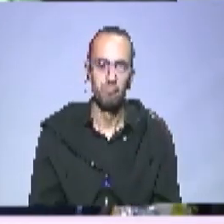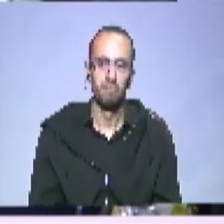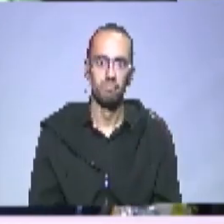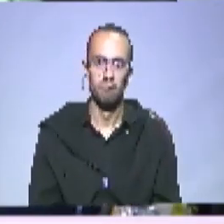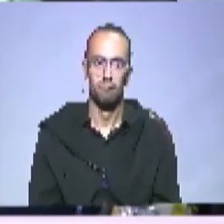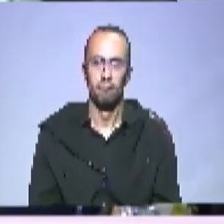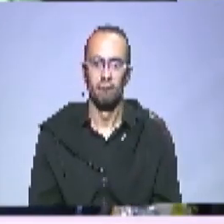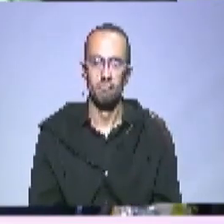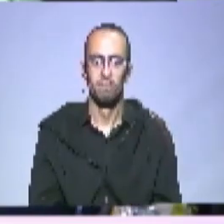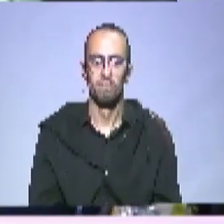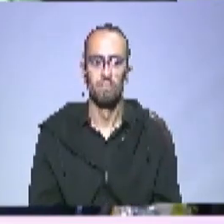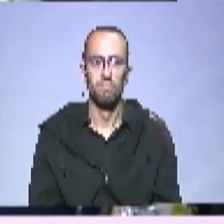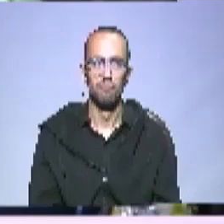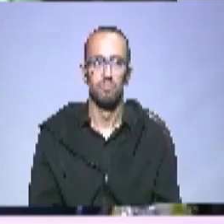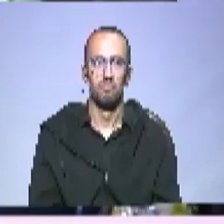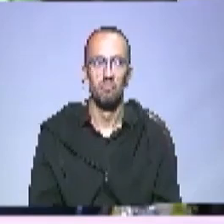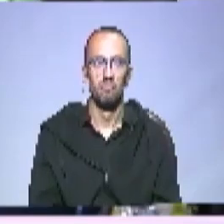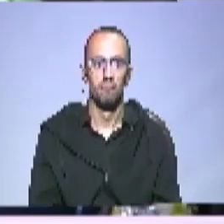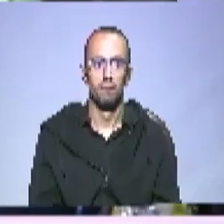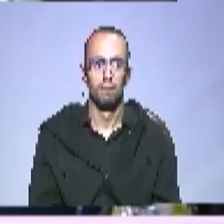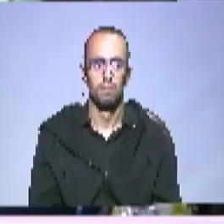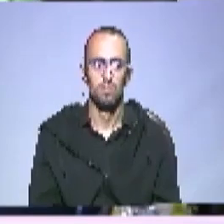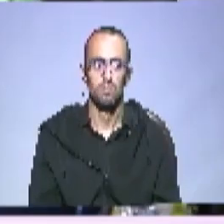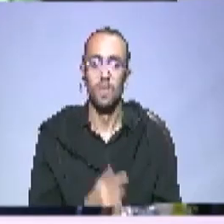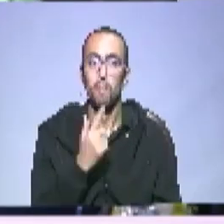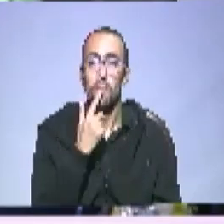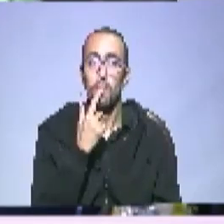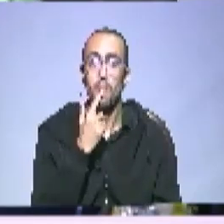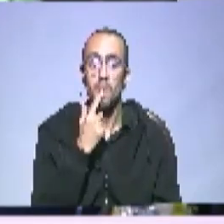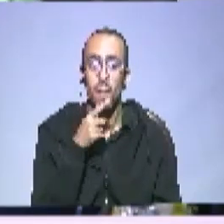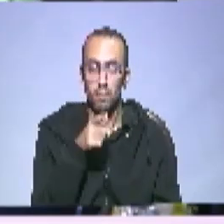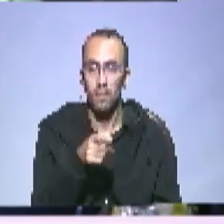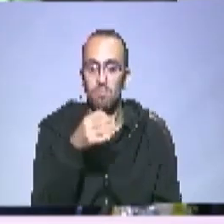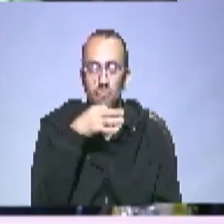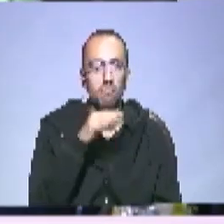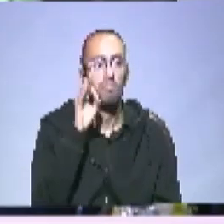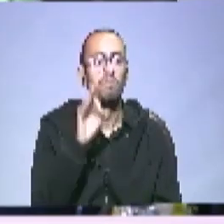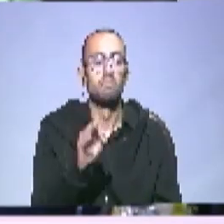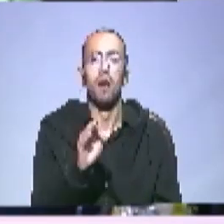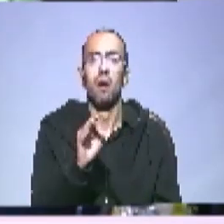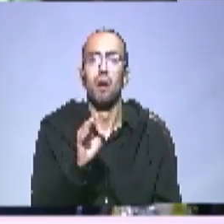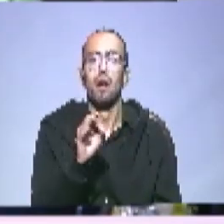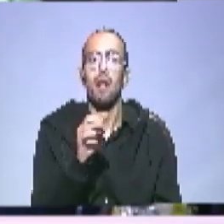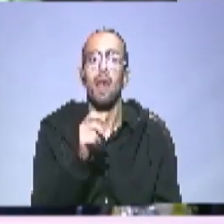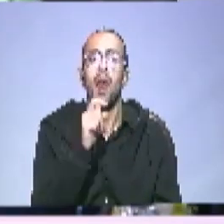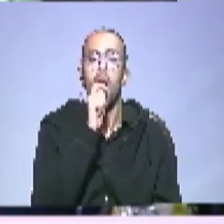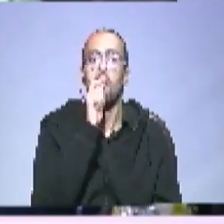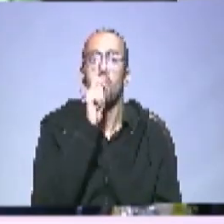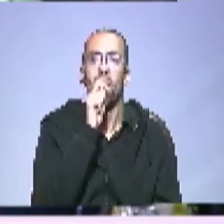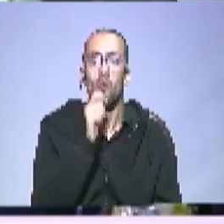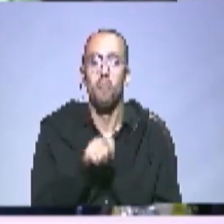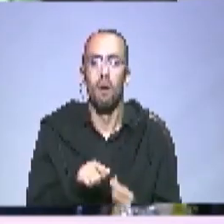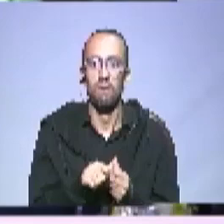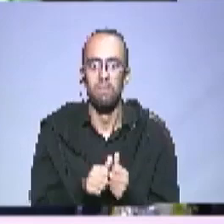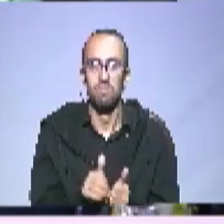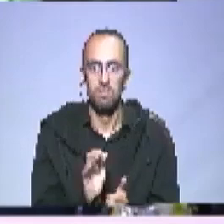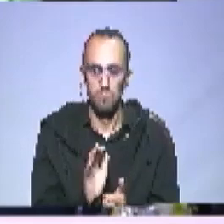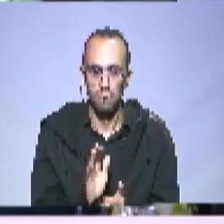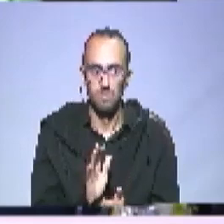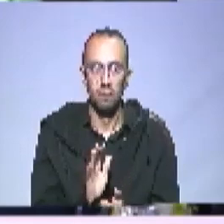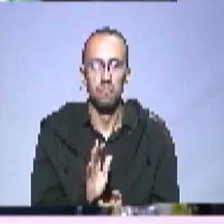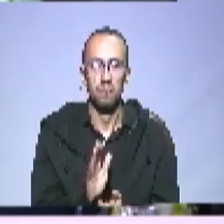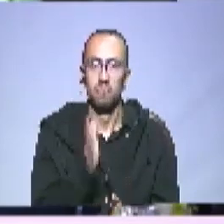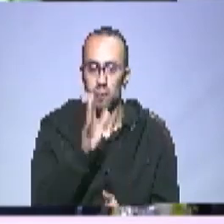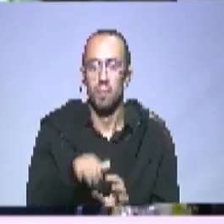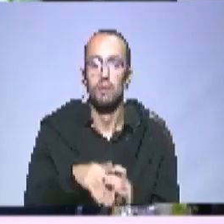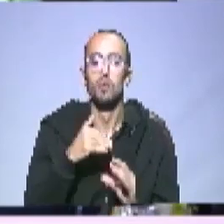برضو. احنا قلنا ان طعم القصه دي بالظبط عامل زي اللحمه المفرومه كده، فاحنا ممكن